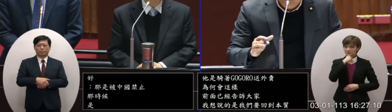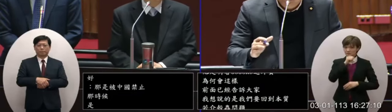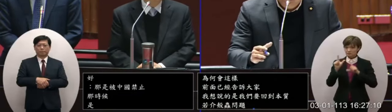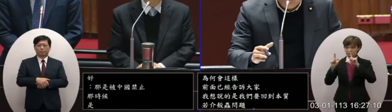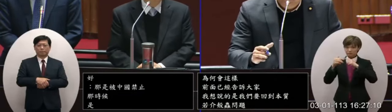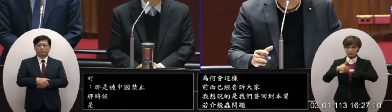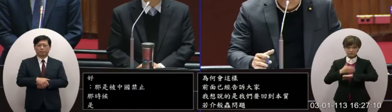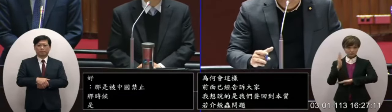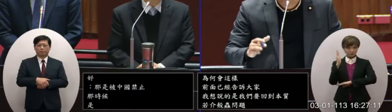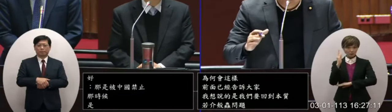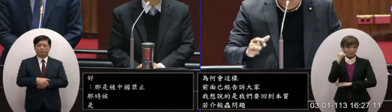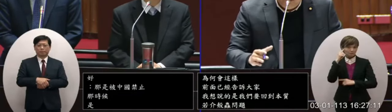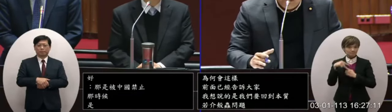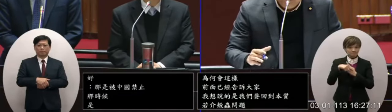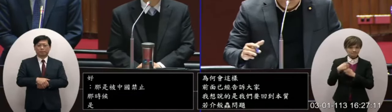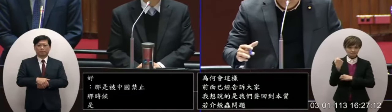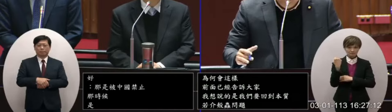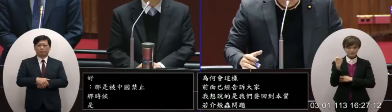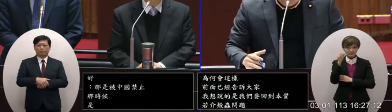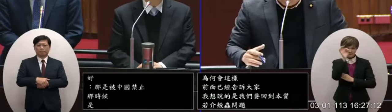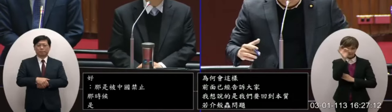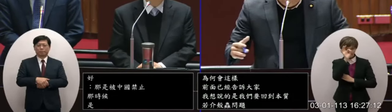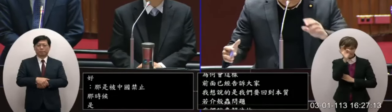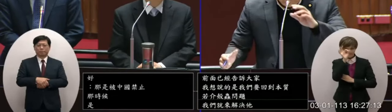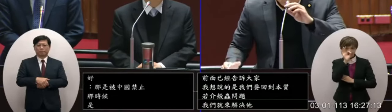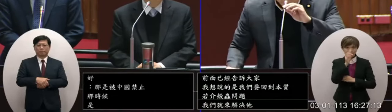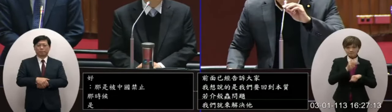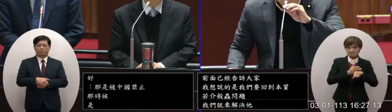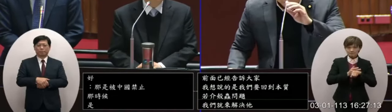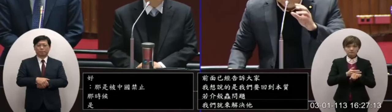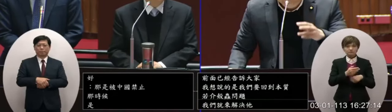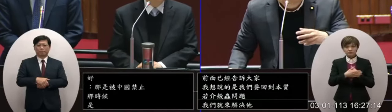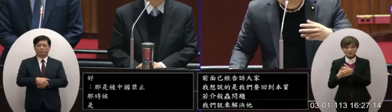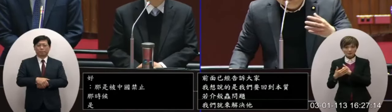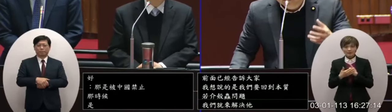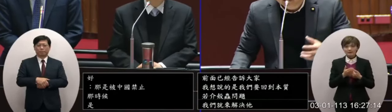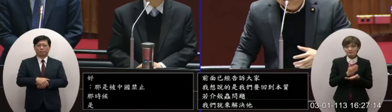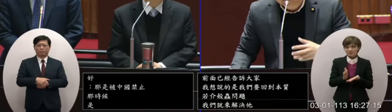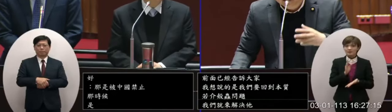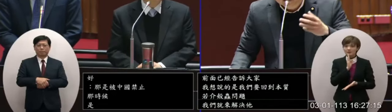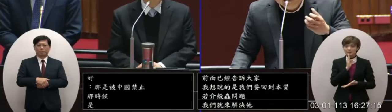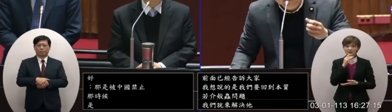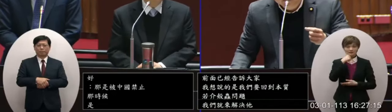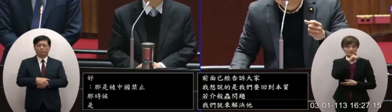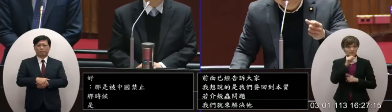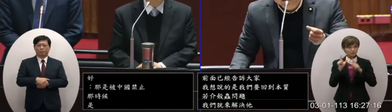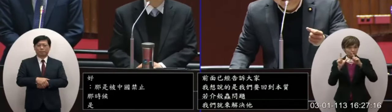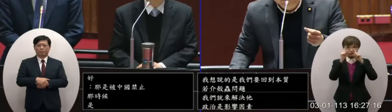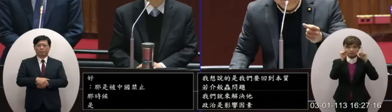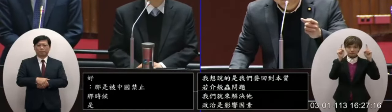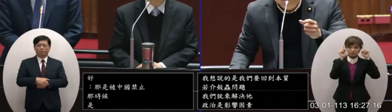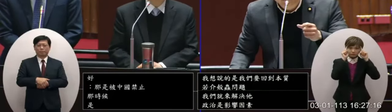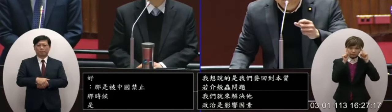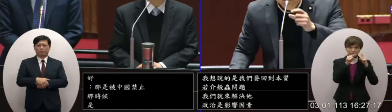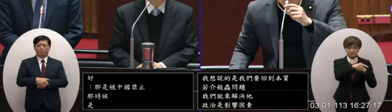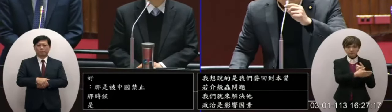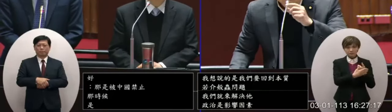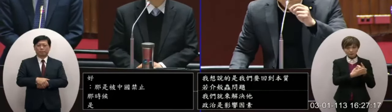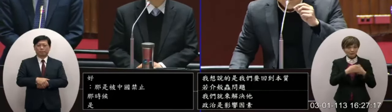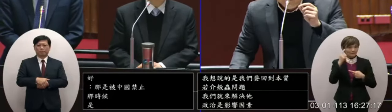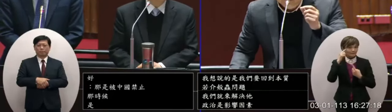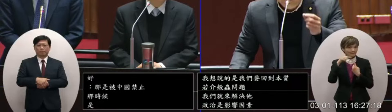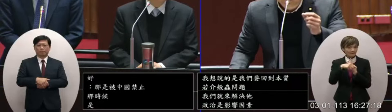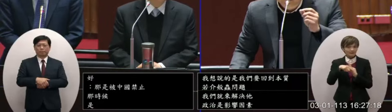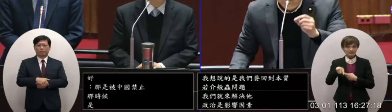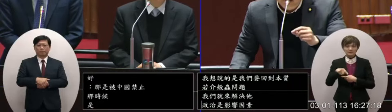来寻求这个解决的方法。我们开始找了我们台东大学来解决怎么样让假我们对本届壳虫的